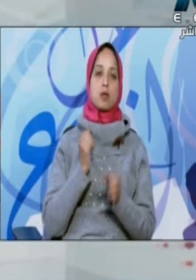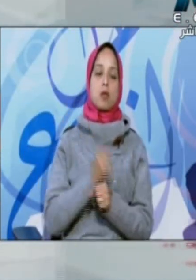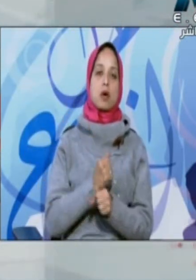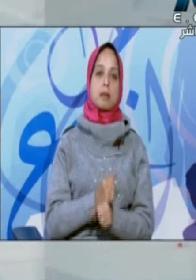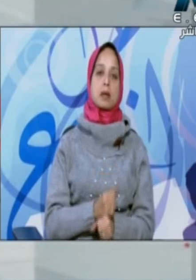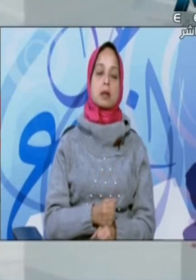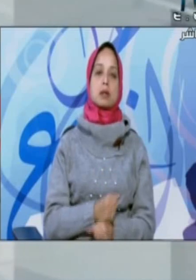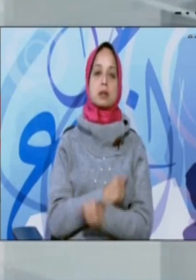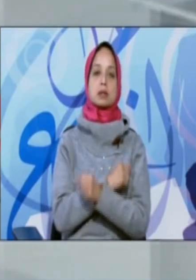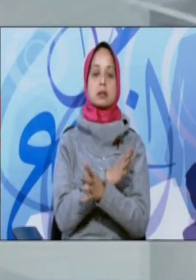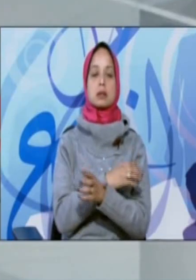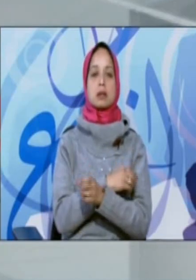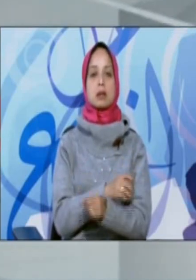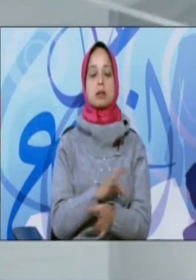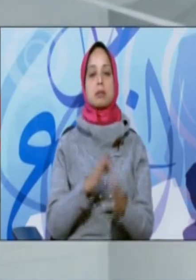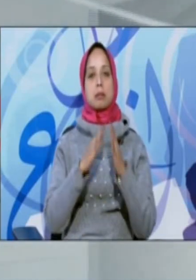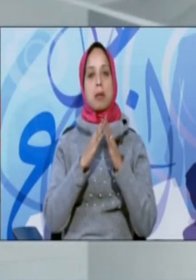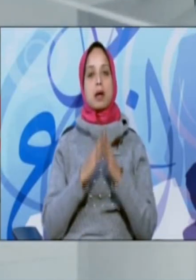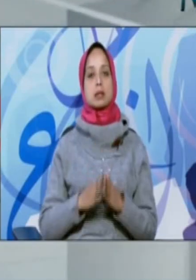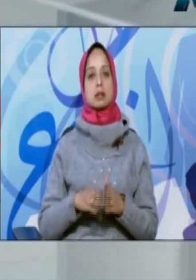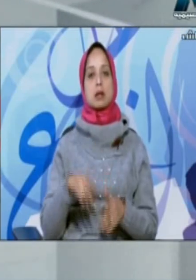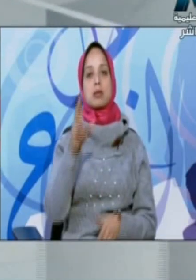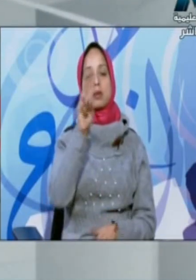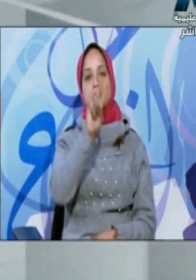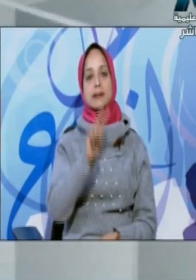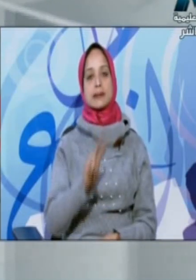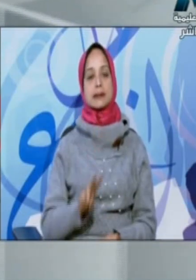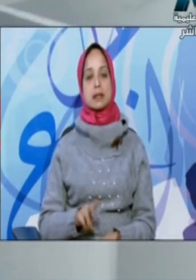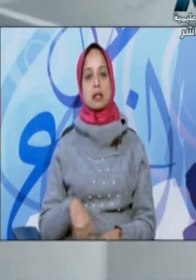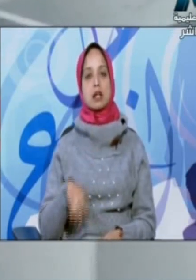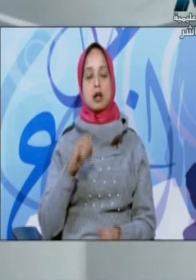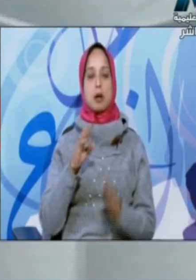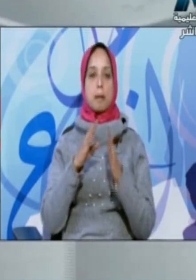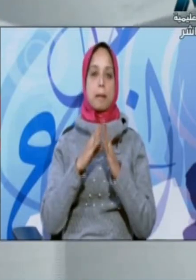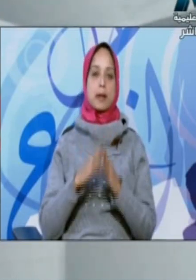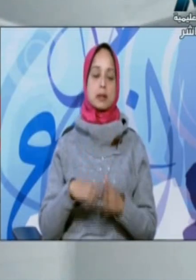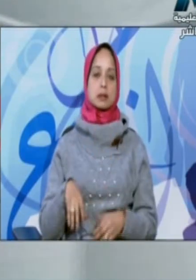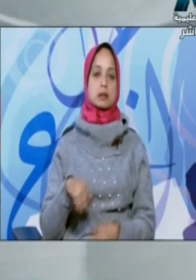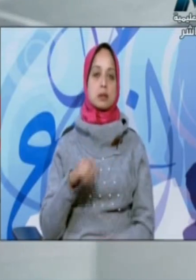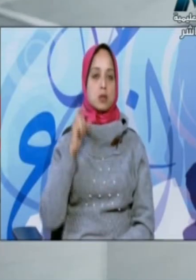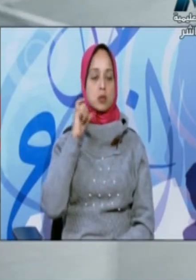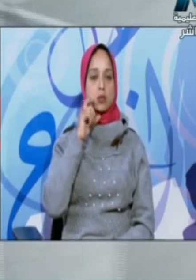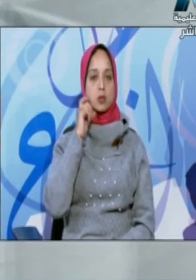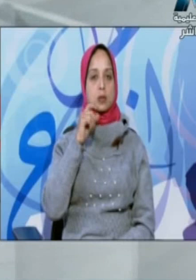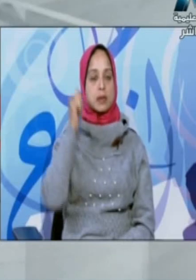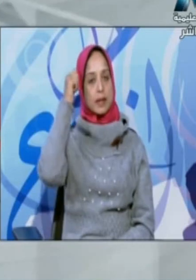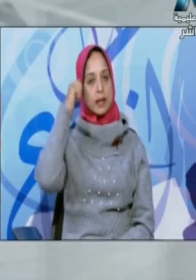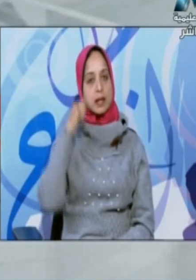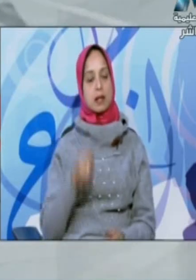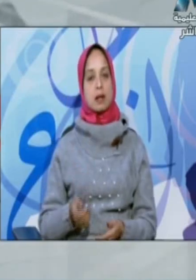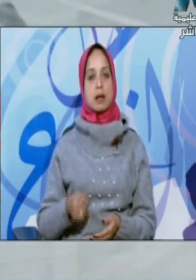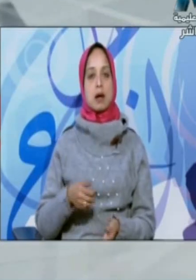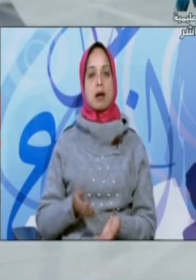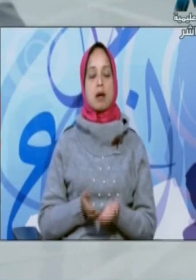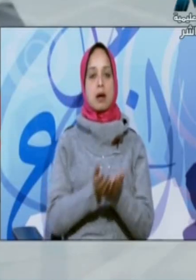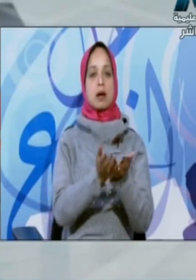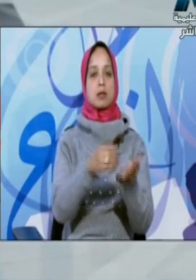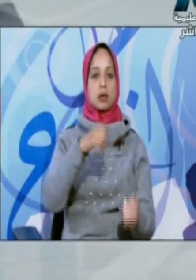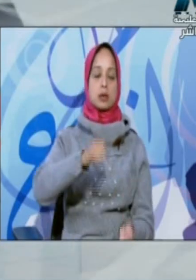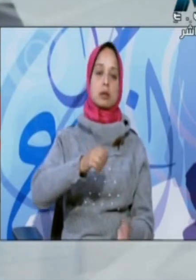وادي النيل، يعني مصر والسودان. عرضوا قضية مصر على مجلس الأمن ظلت معلقة على يد